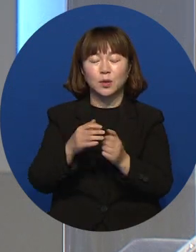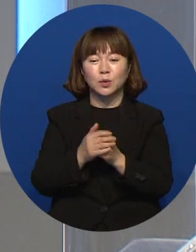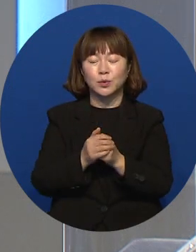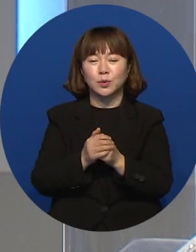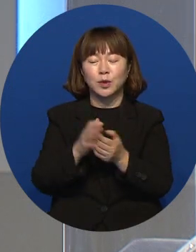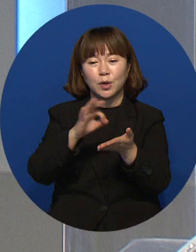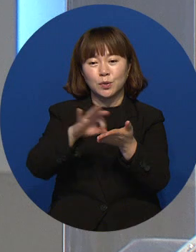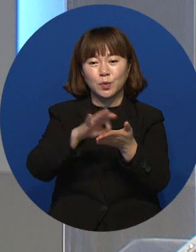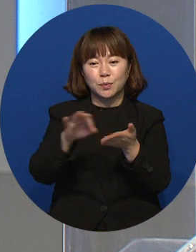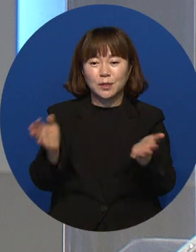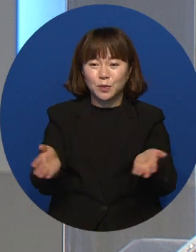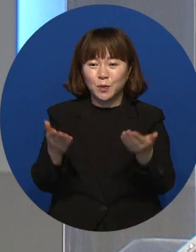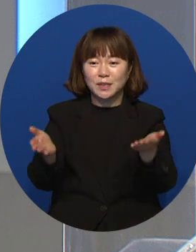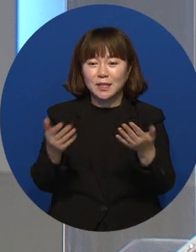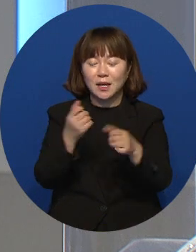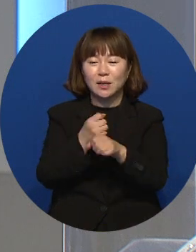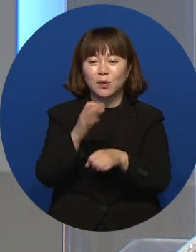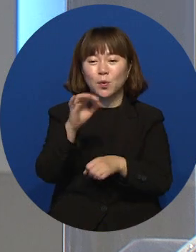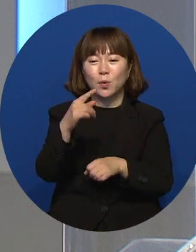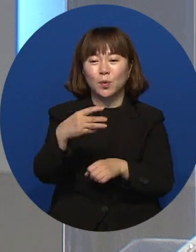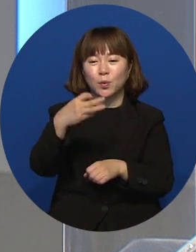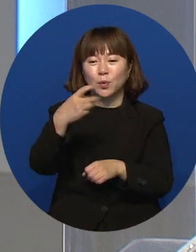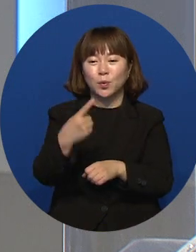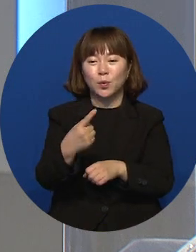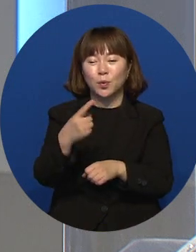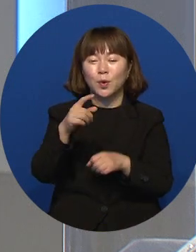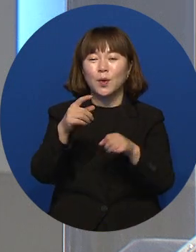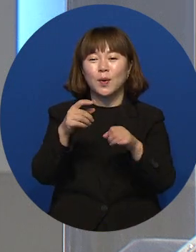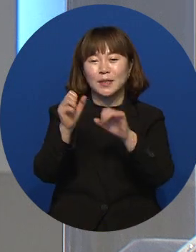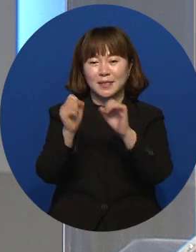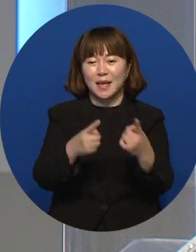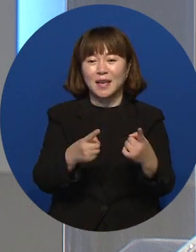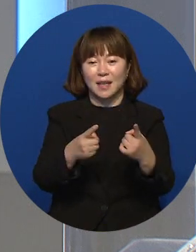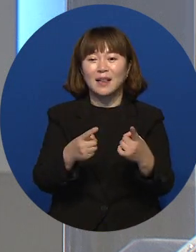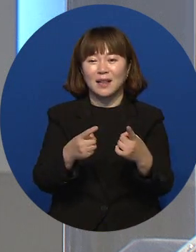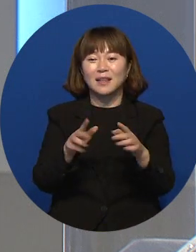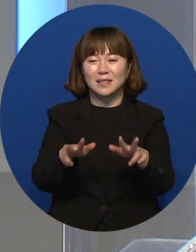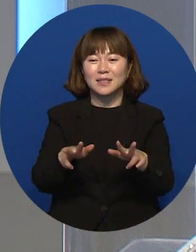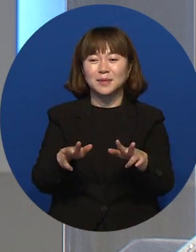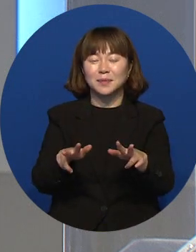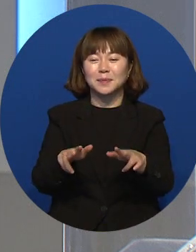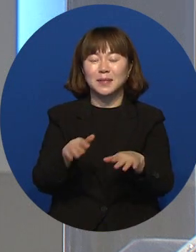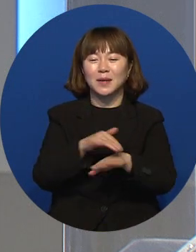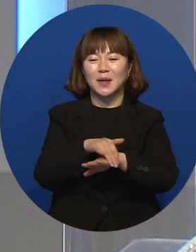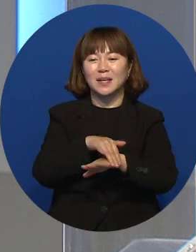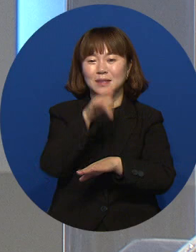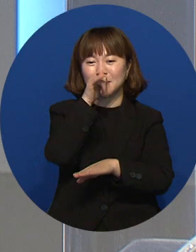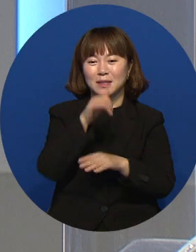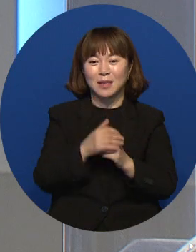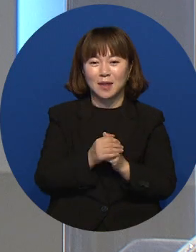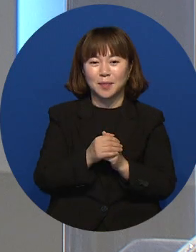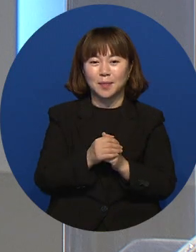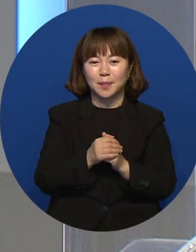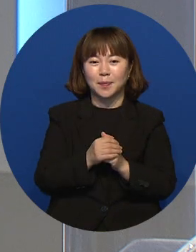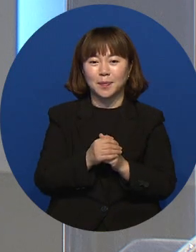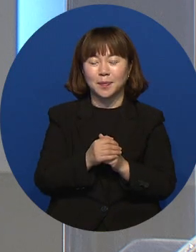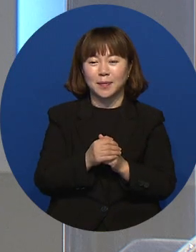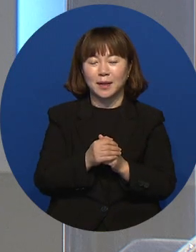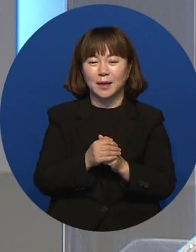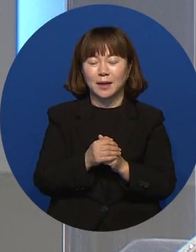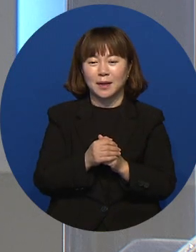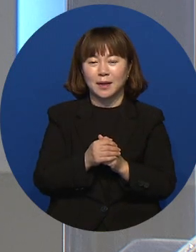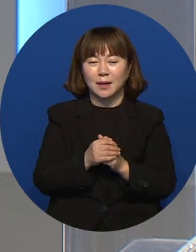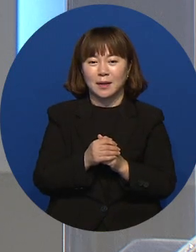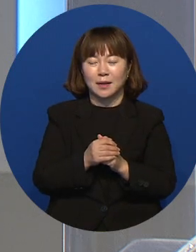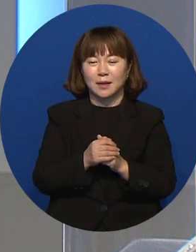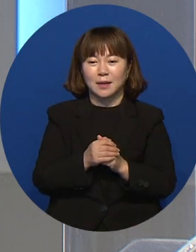압니다 그래서 온통 새해를 하게 되는데요 온통 3 이지요 그리스 대전이 이제 온통 대대 전이니까 검색에 절개 전에는 한다 했는데 이번에 11월